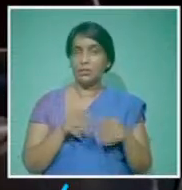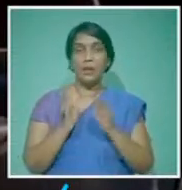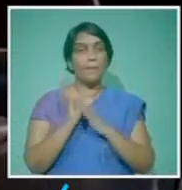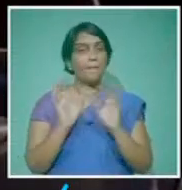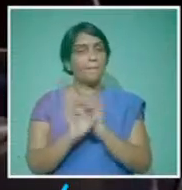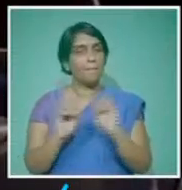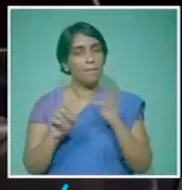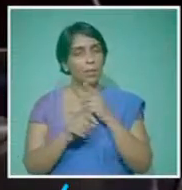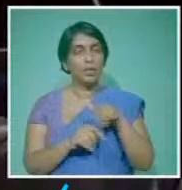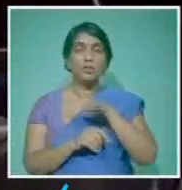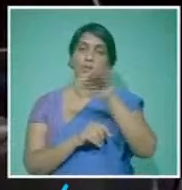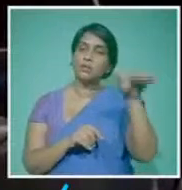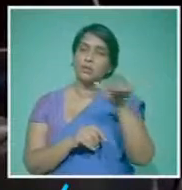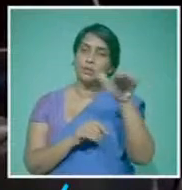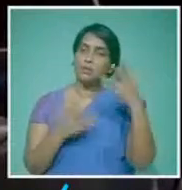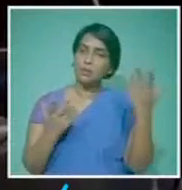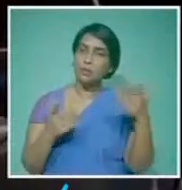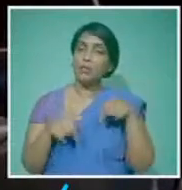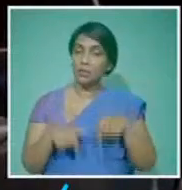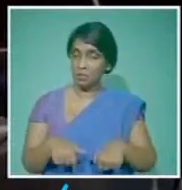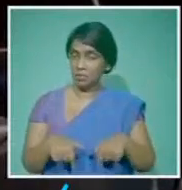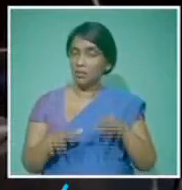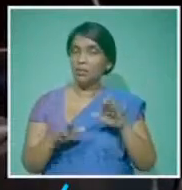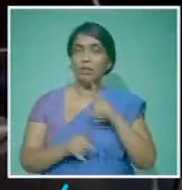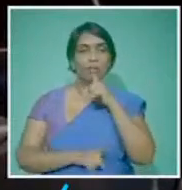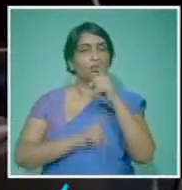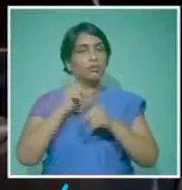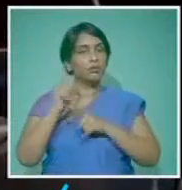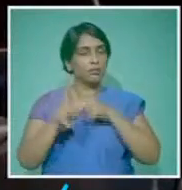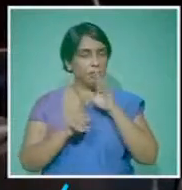තුල උනත් සමාජය තුල උනත් මෙතන උනත්